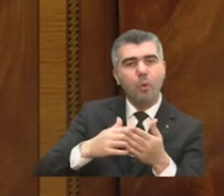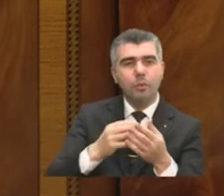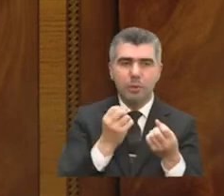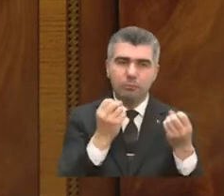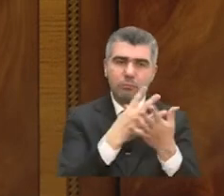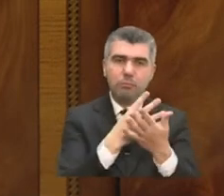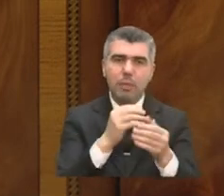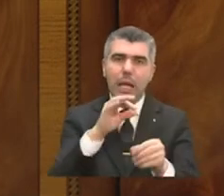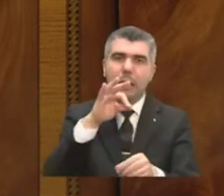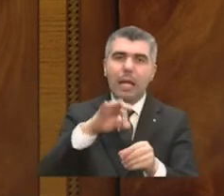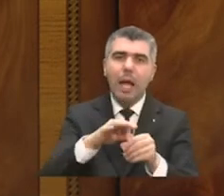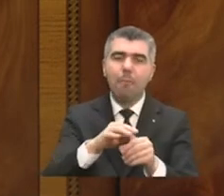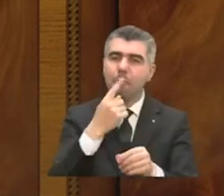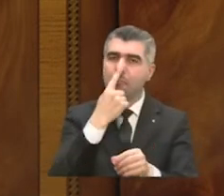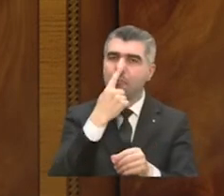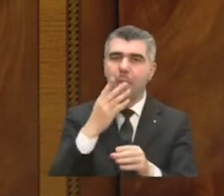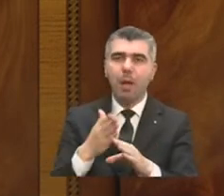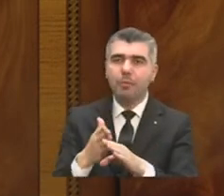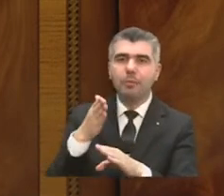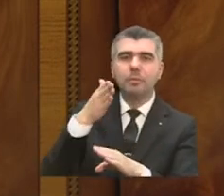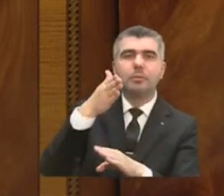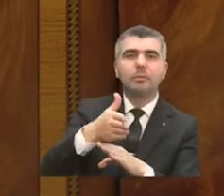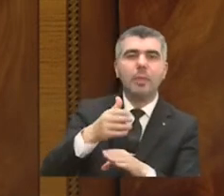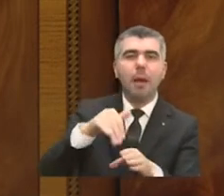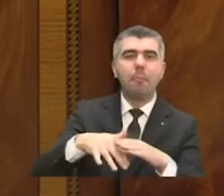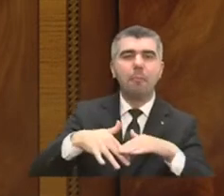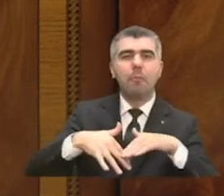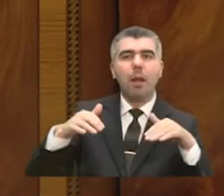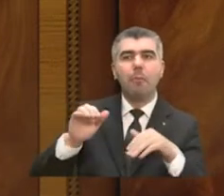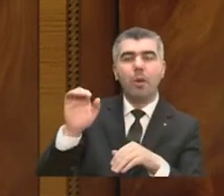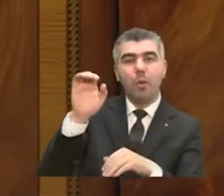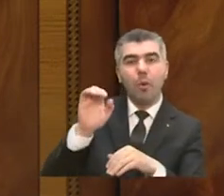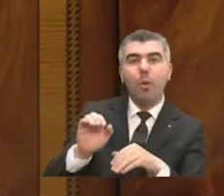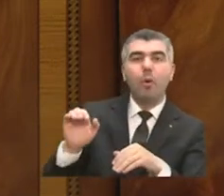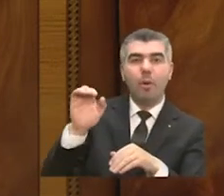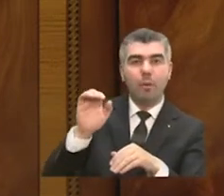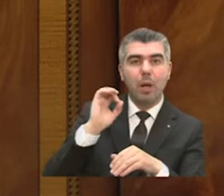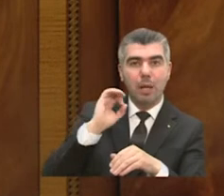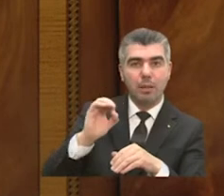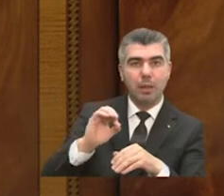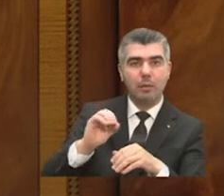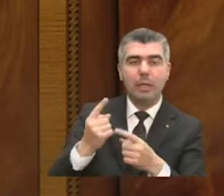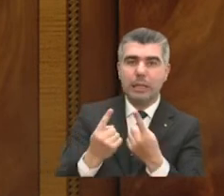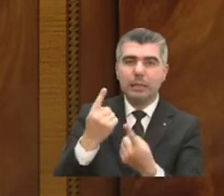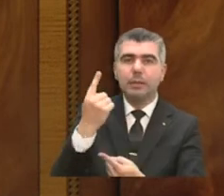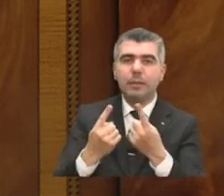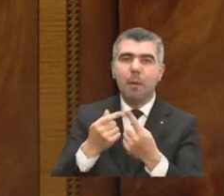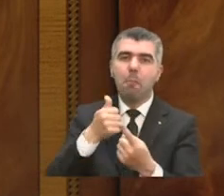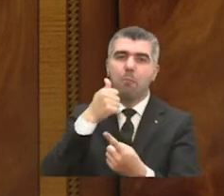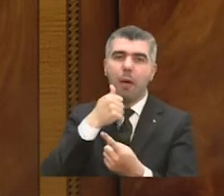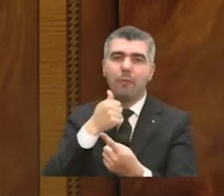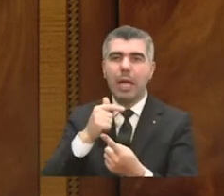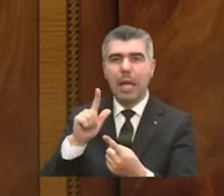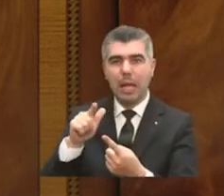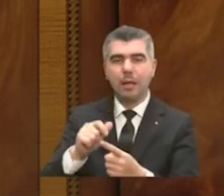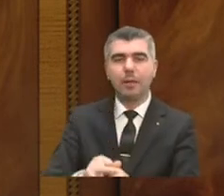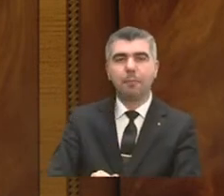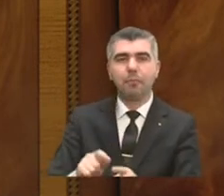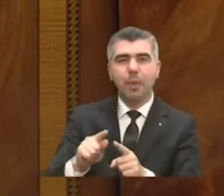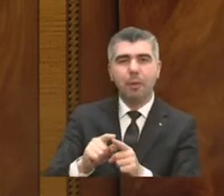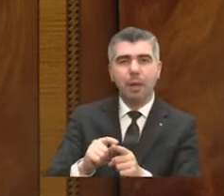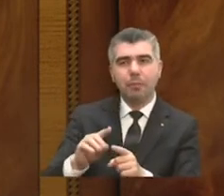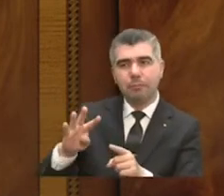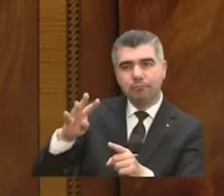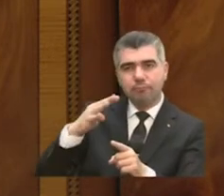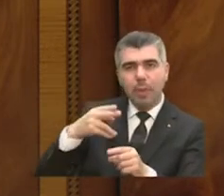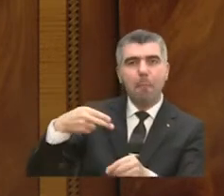se passe dans les coulisses et nous saluons les parlementaires qui ont